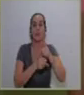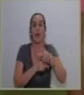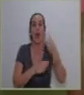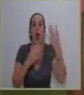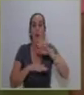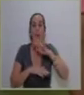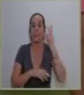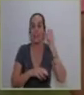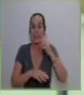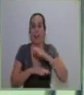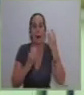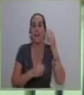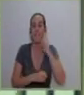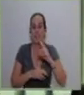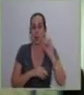יום ועוד יום בשידור, תודה!